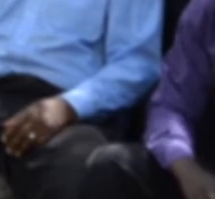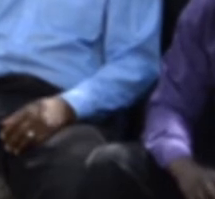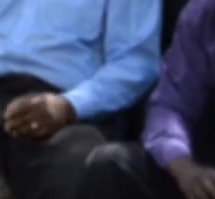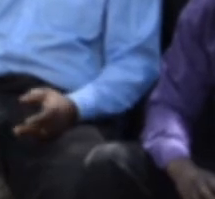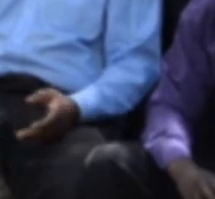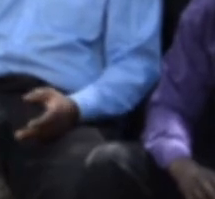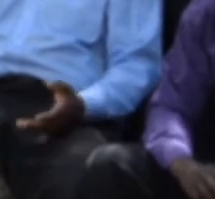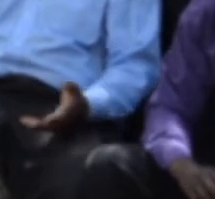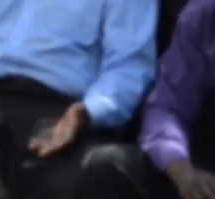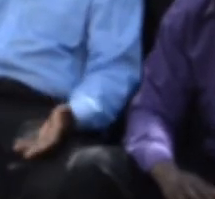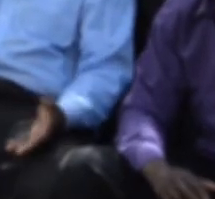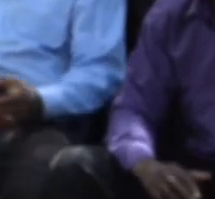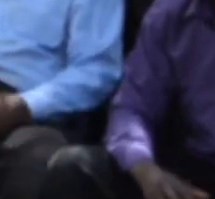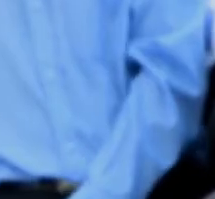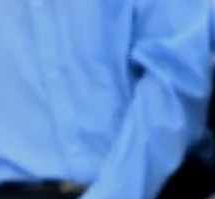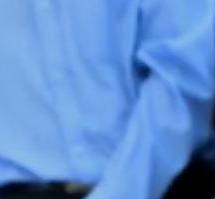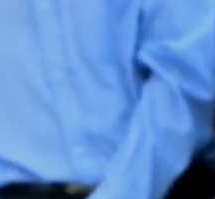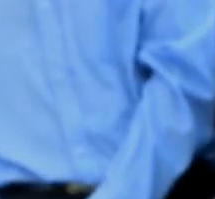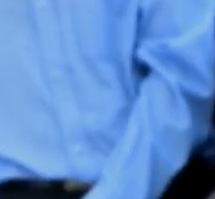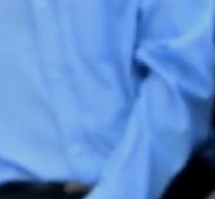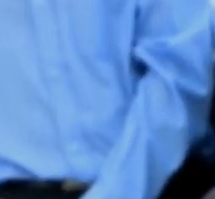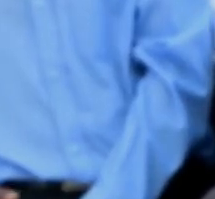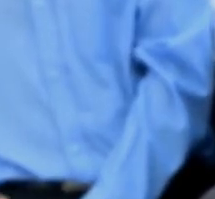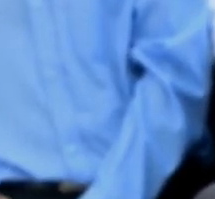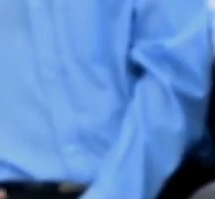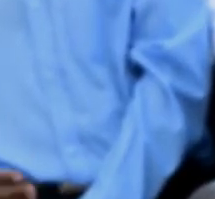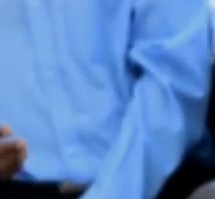Tichamuka. Haleluya tichamuka.